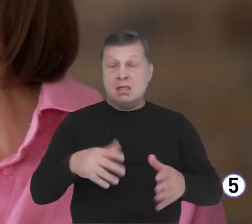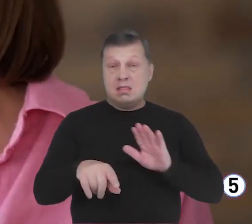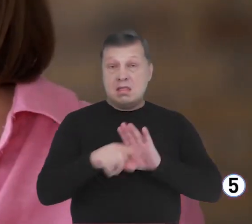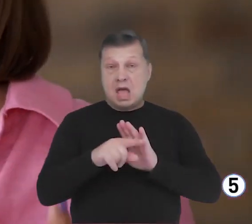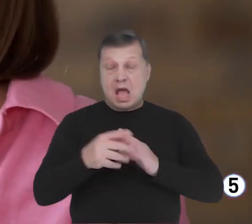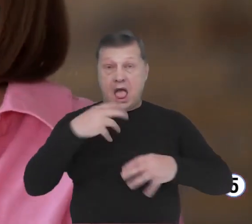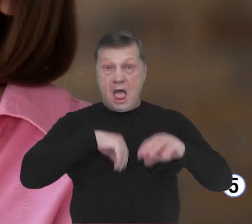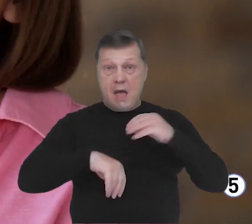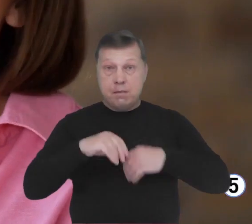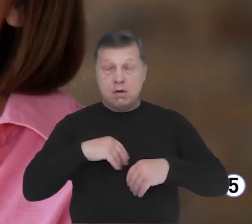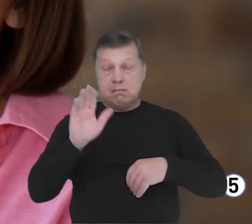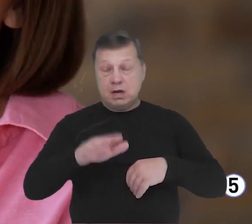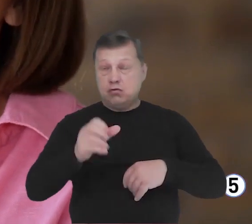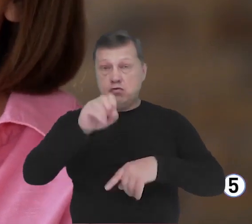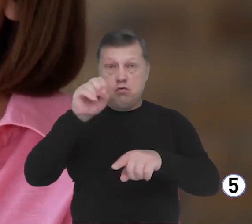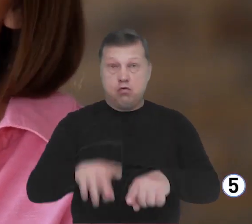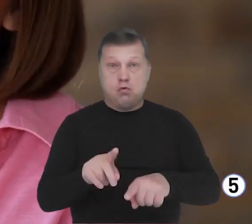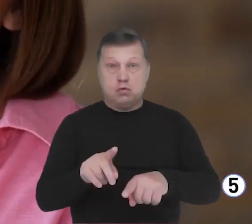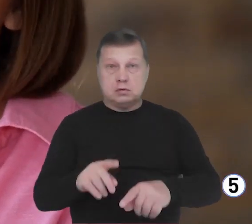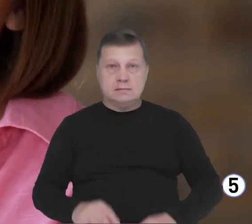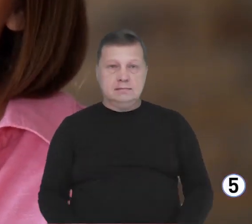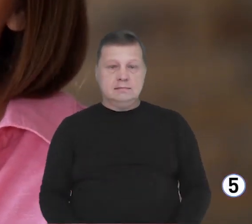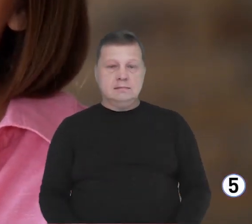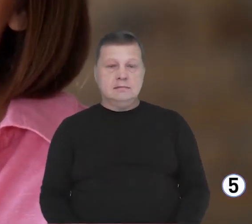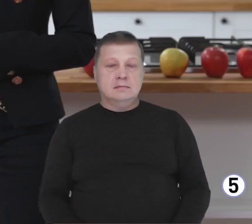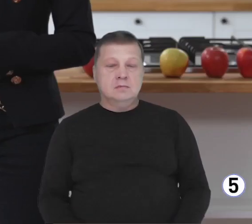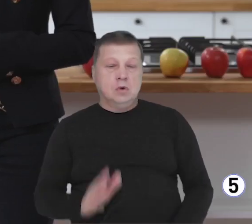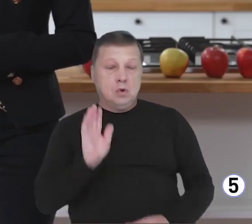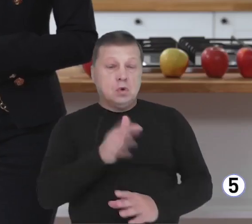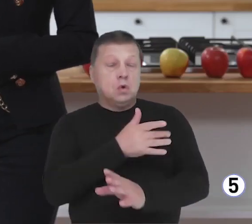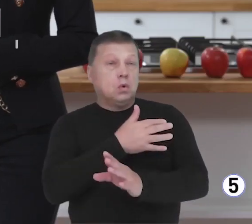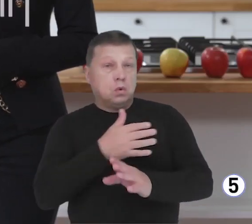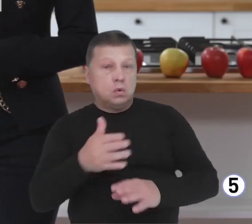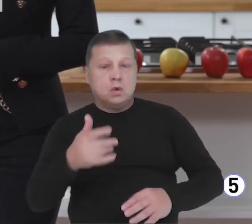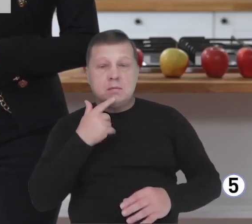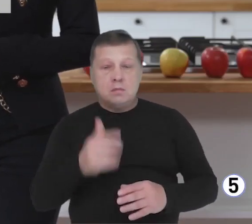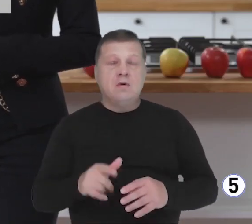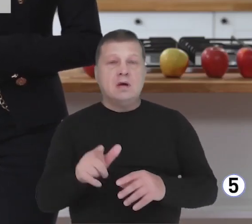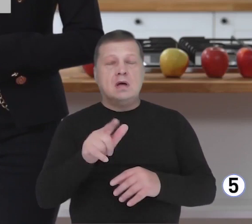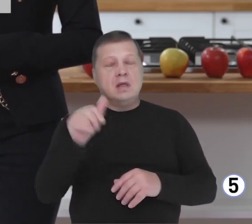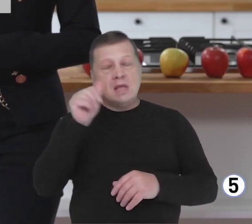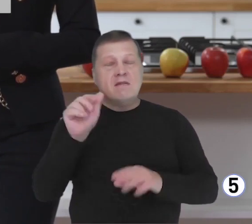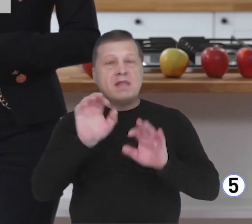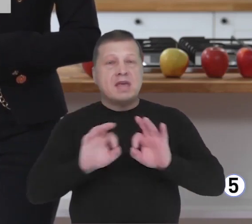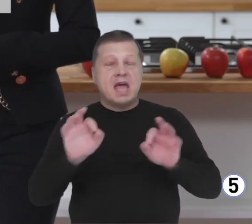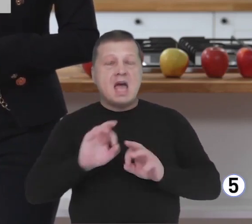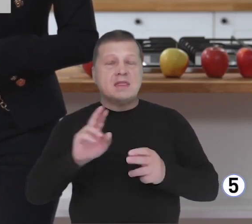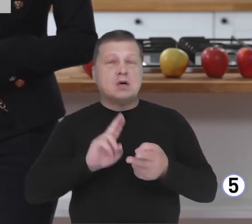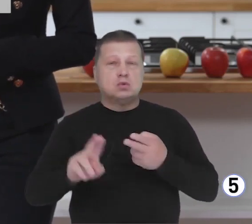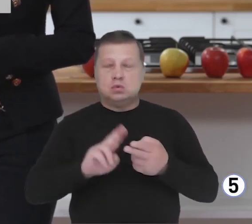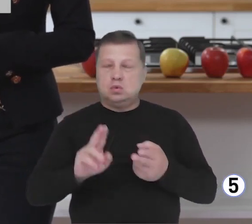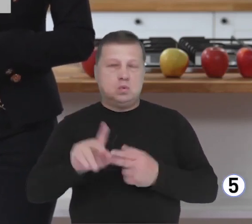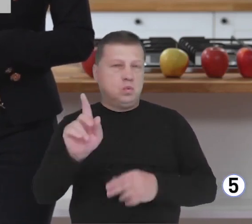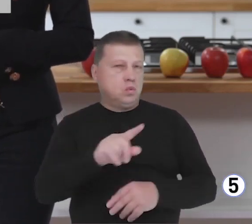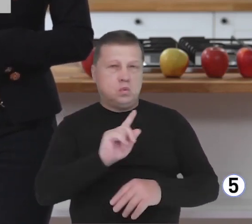negatywne emocje mogą być dużo, dużo silniejsze. Od dłuższego czasu odchodzi się już od pojęcia diety